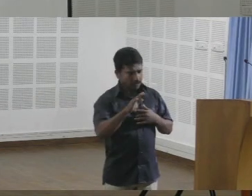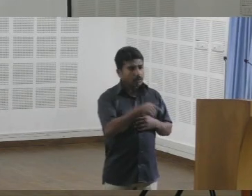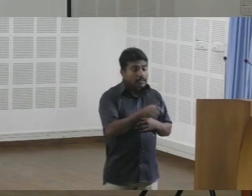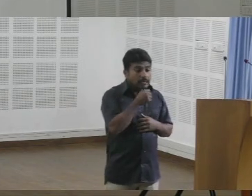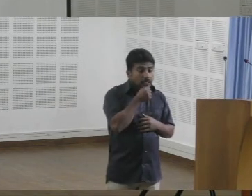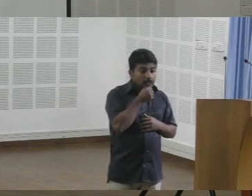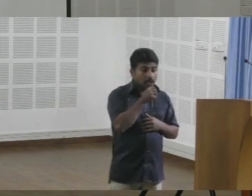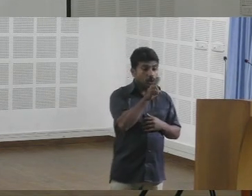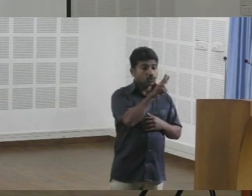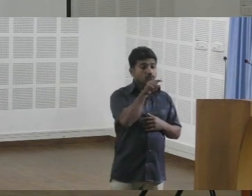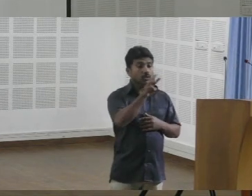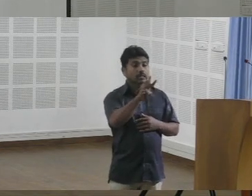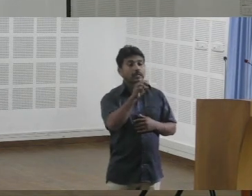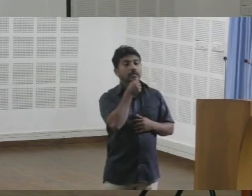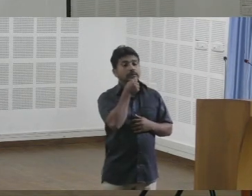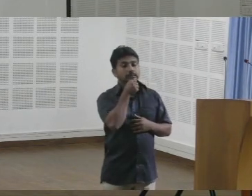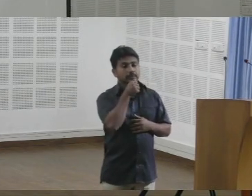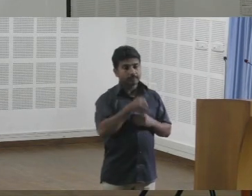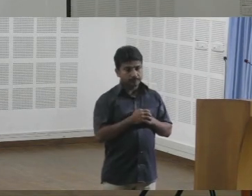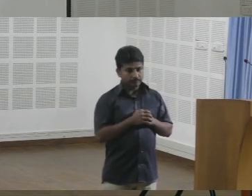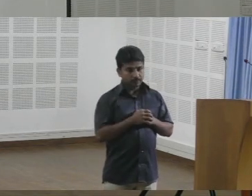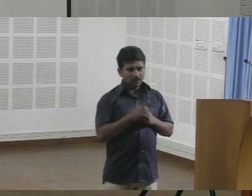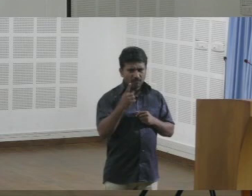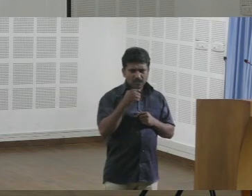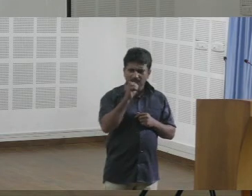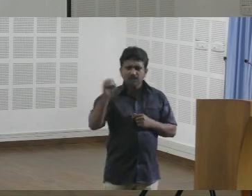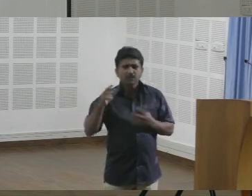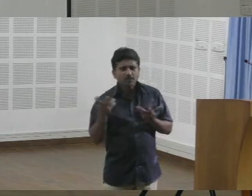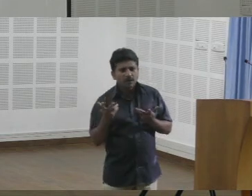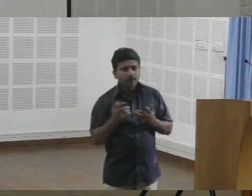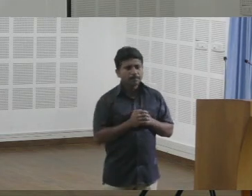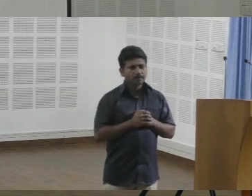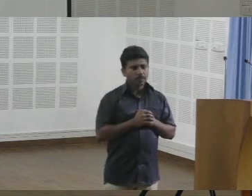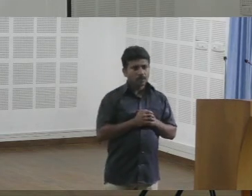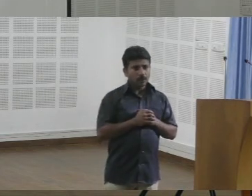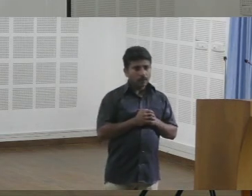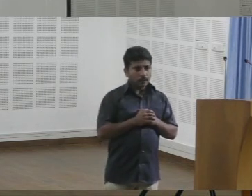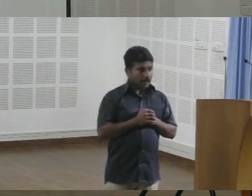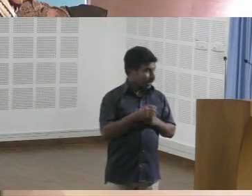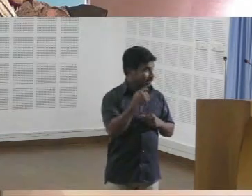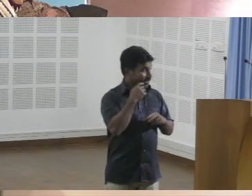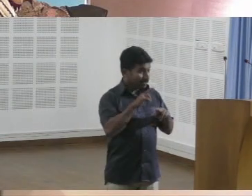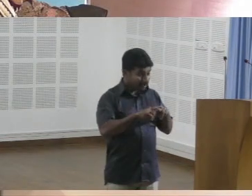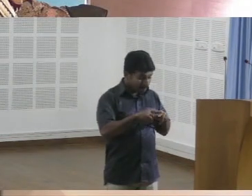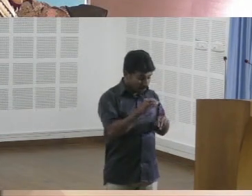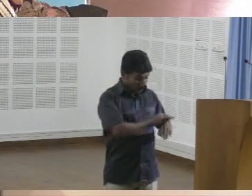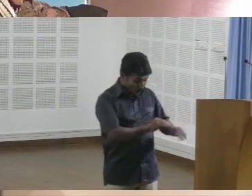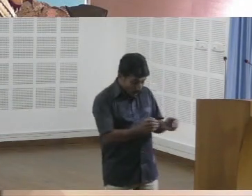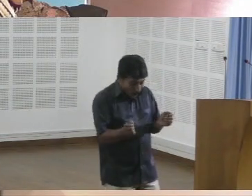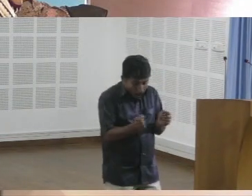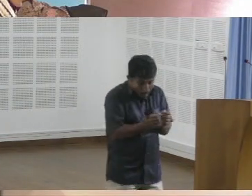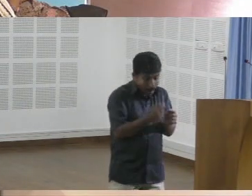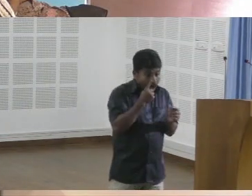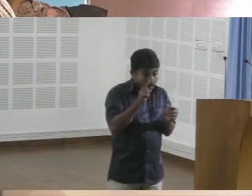ആയിരുന്നു. ഫസ്റ്റ് തിങ് ദേ ടോൾഡ് ടു മീ ഈസ് വെൻ എ മദർ ഈസ് വർക്കിംഗ് വിത്ത് ദ ചൈൽഡ് യു ക്യാൻ സീ